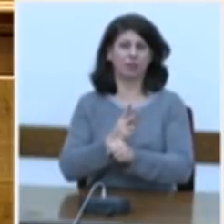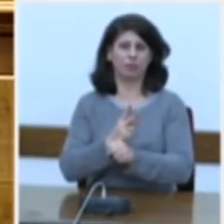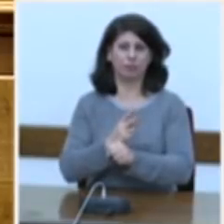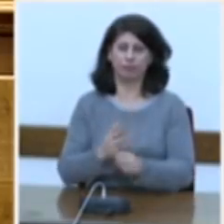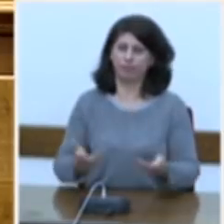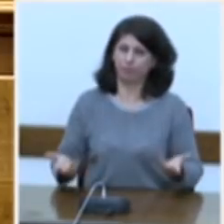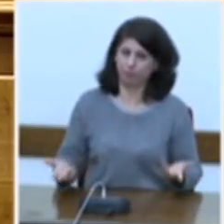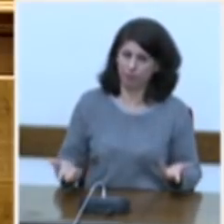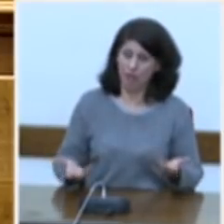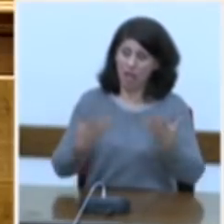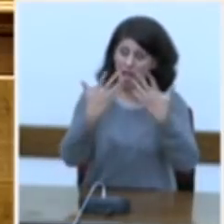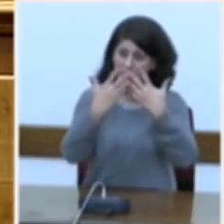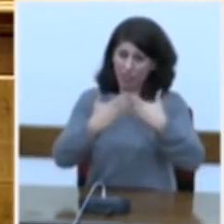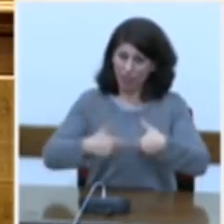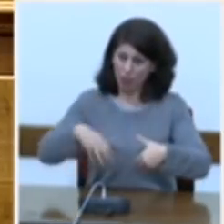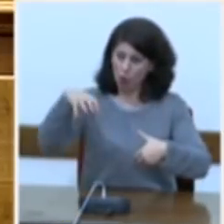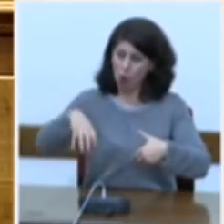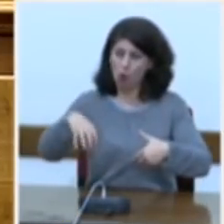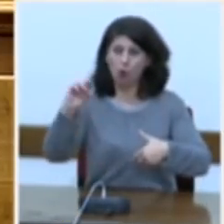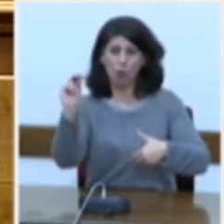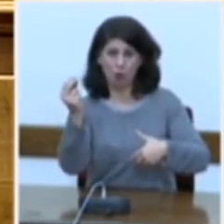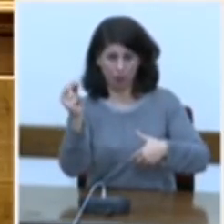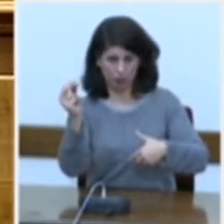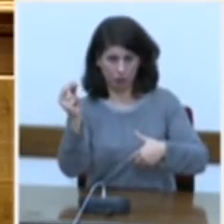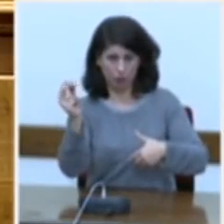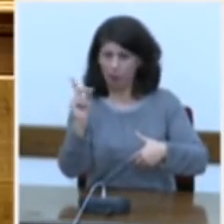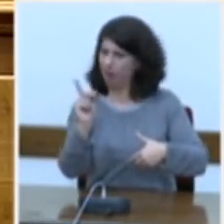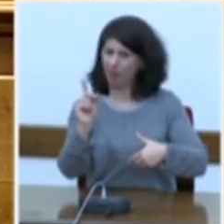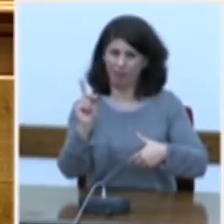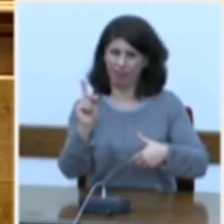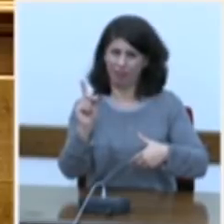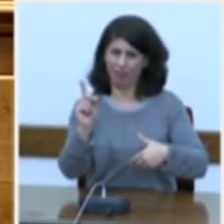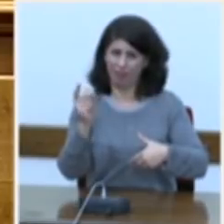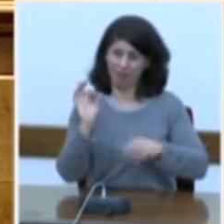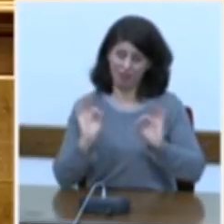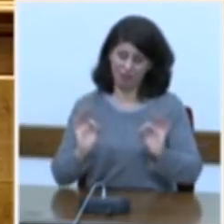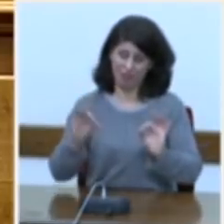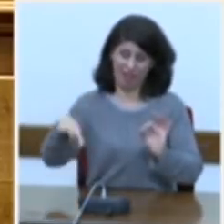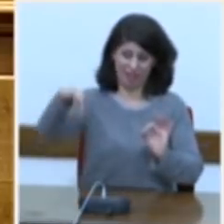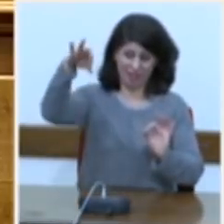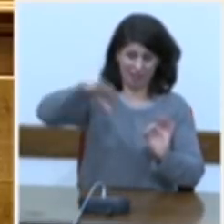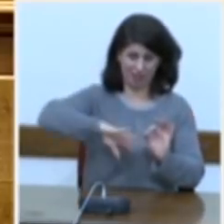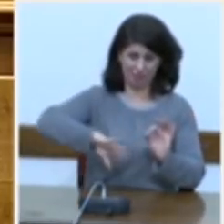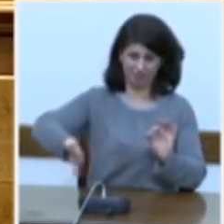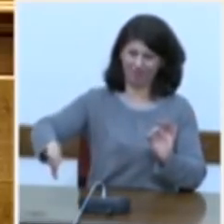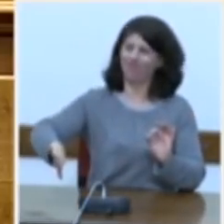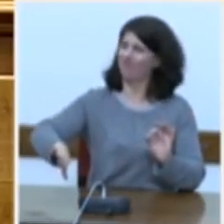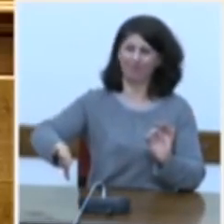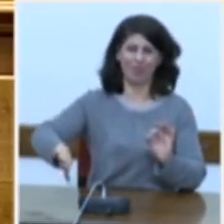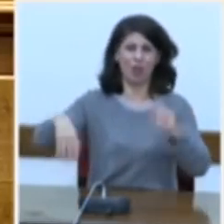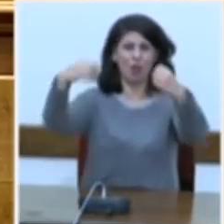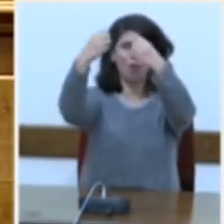θέατρο και γενικά ο χώρος του πολιτισμού δεν αποτελεί βεβαίως εξαίρεση. Πίσω από τα φώτα της